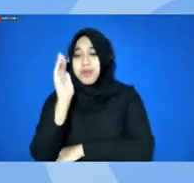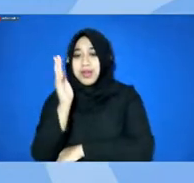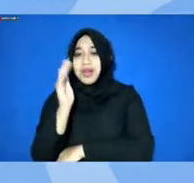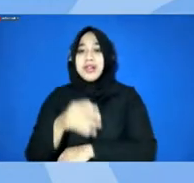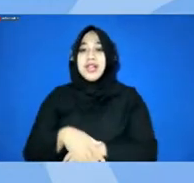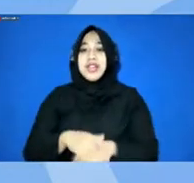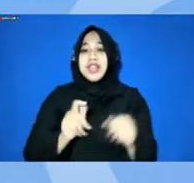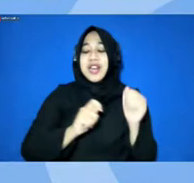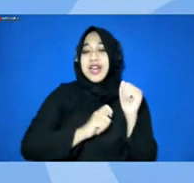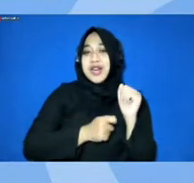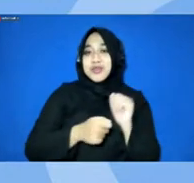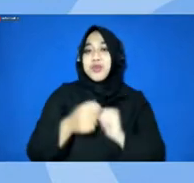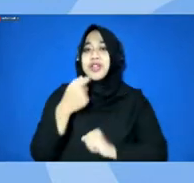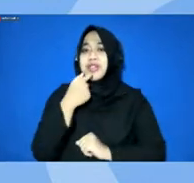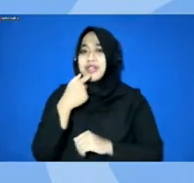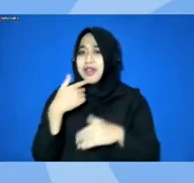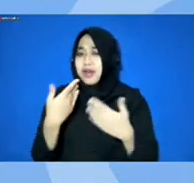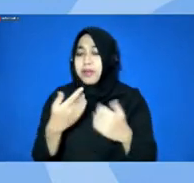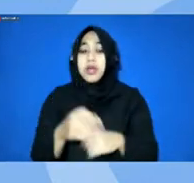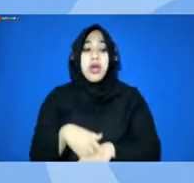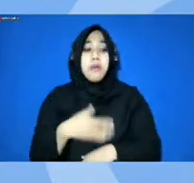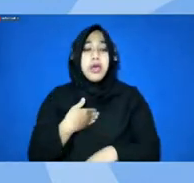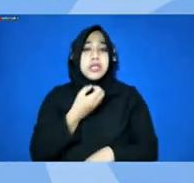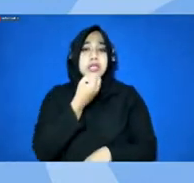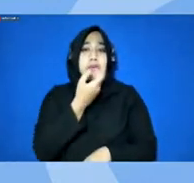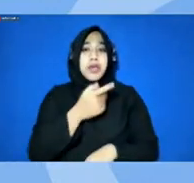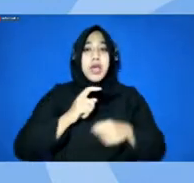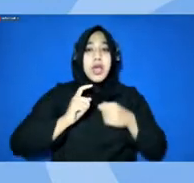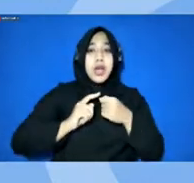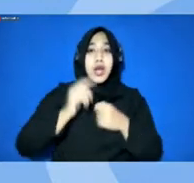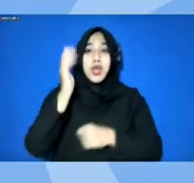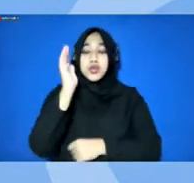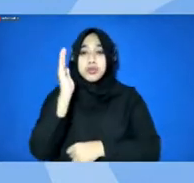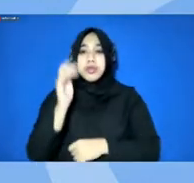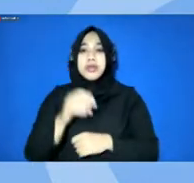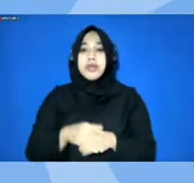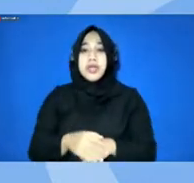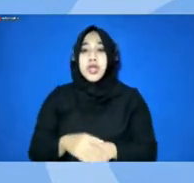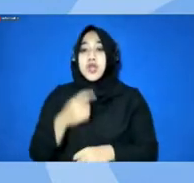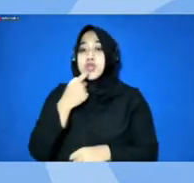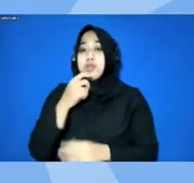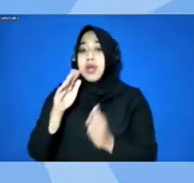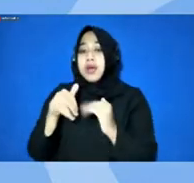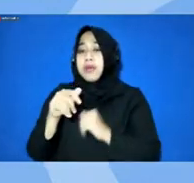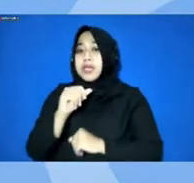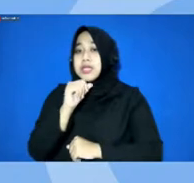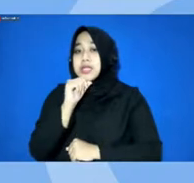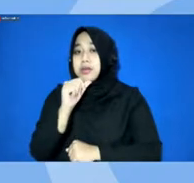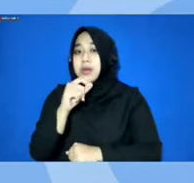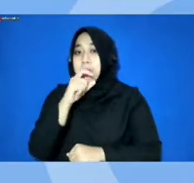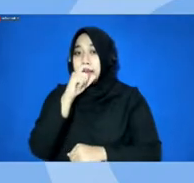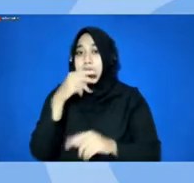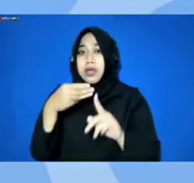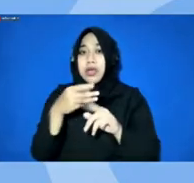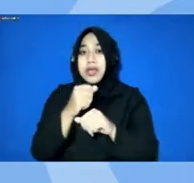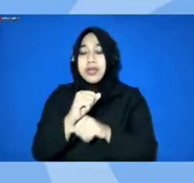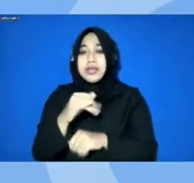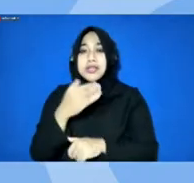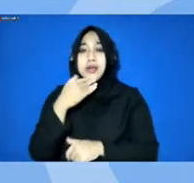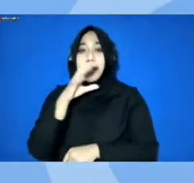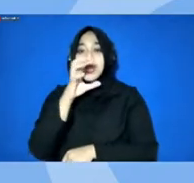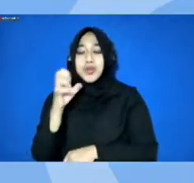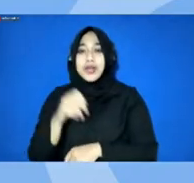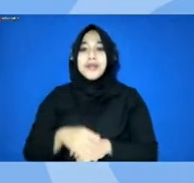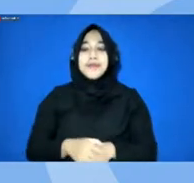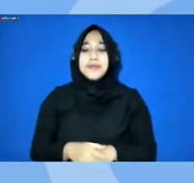tanggapannya terkait dengan apa yang disampaikan oleh para narasumber. Dan kita coba kembali ke Pak Egy. Selamat sore Pak Egy. Kita cek